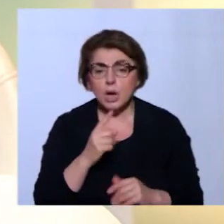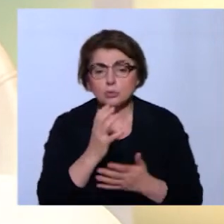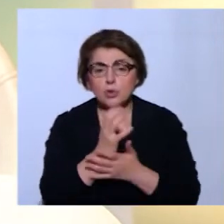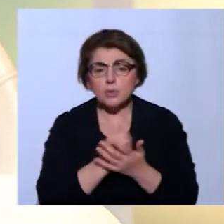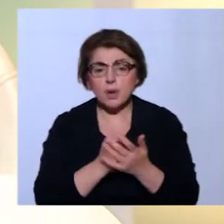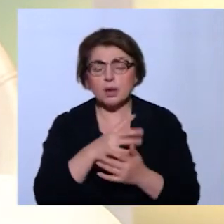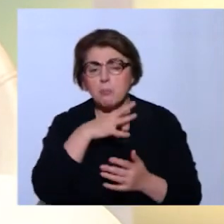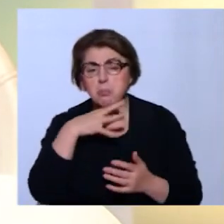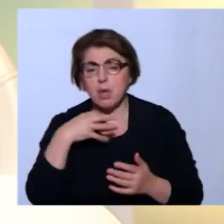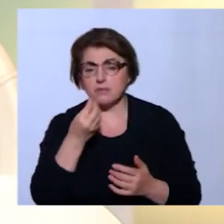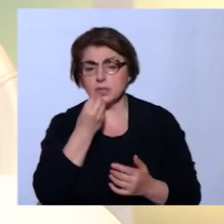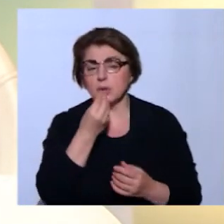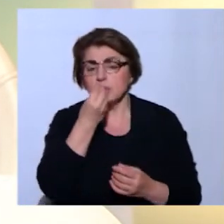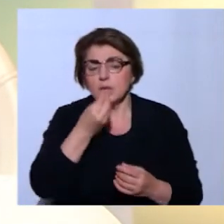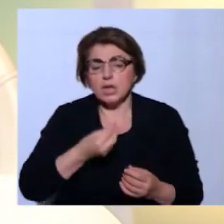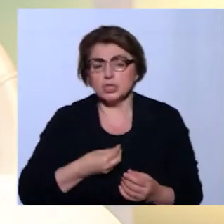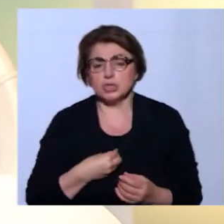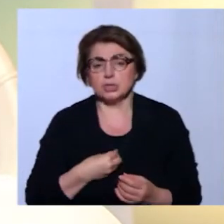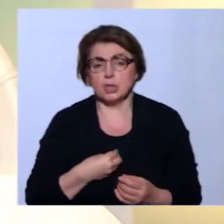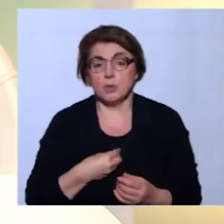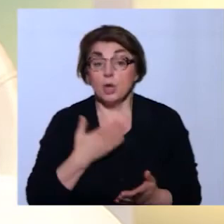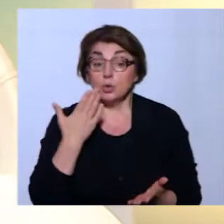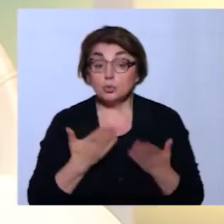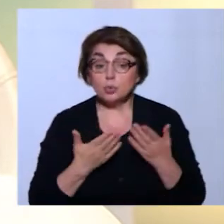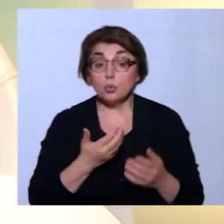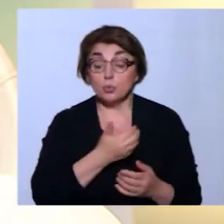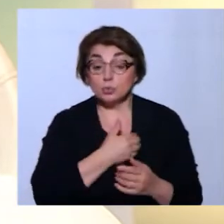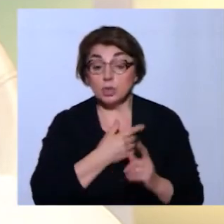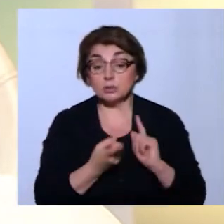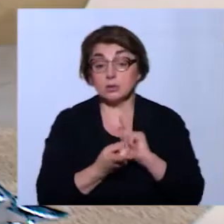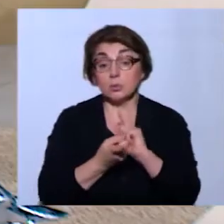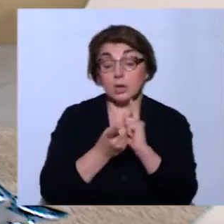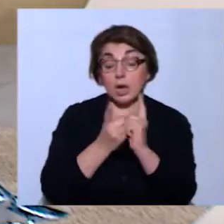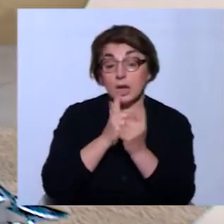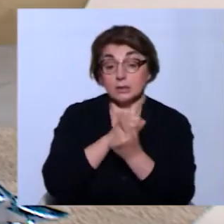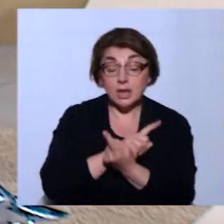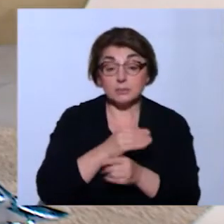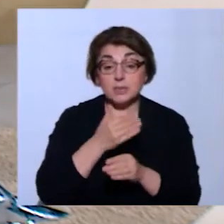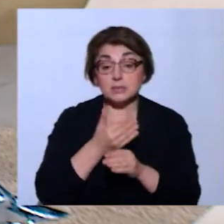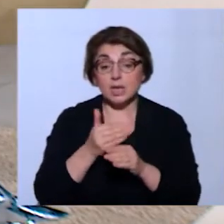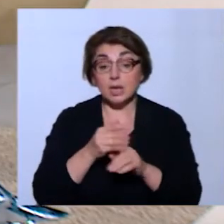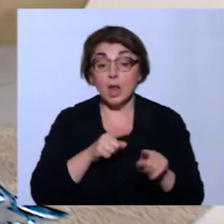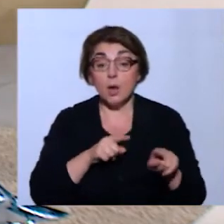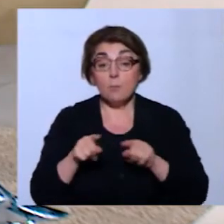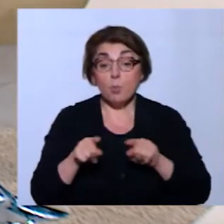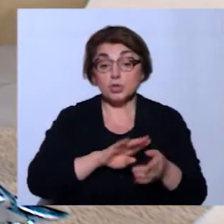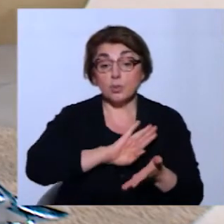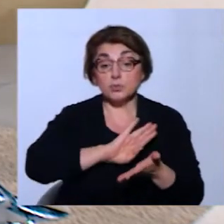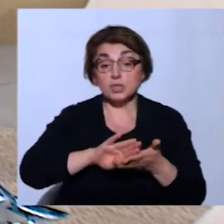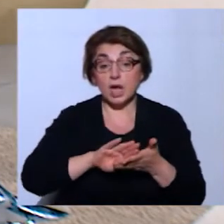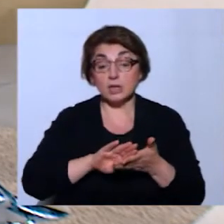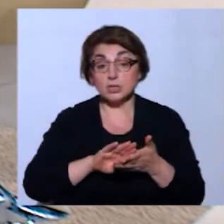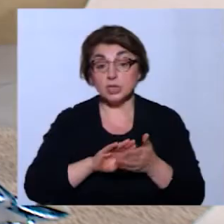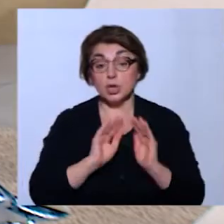ის ამდენ საკვებს რაში სჭირდება მას თუ უნდა გარდაიქმნეს უძრავ ჭუპრად აი